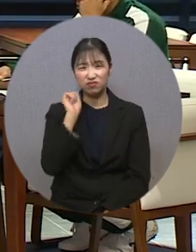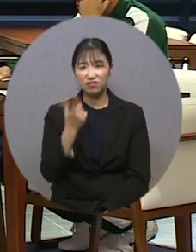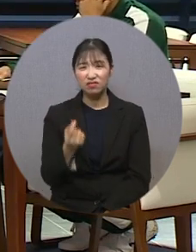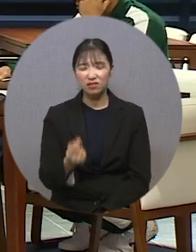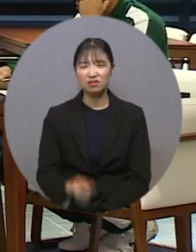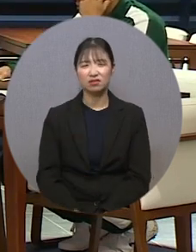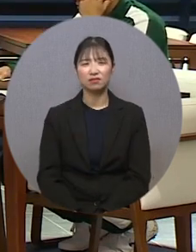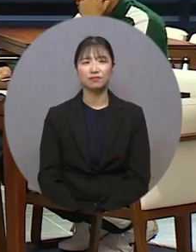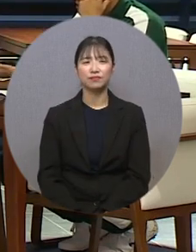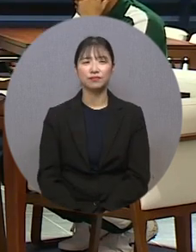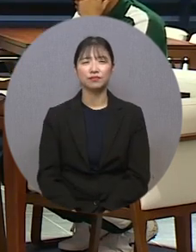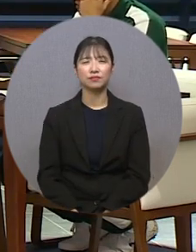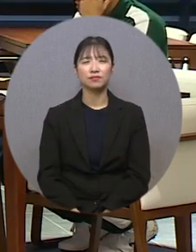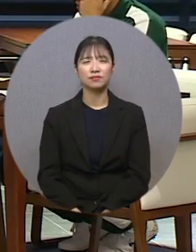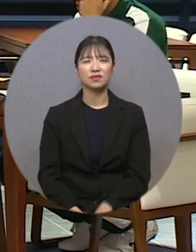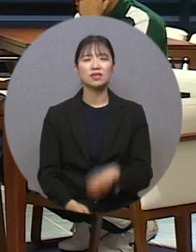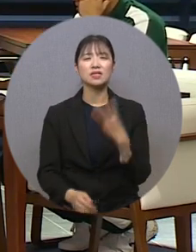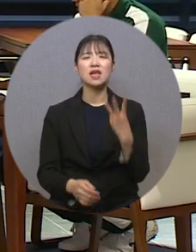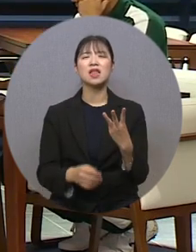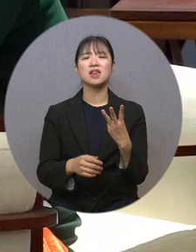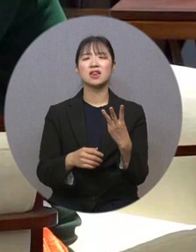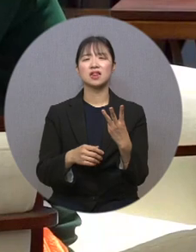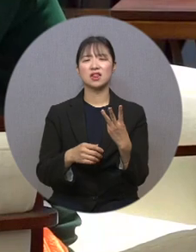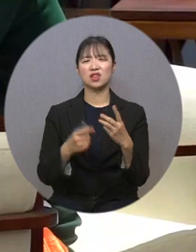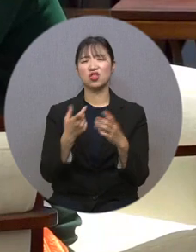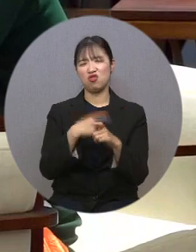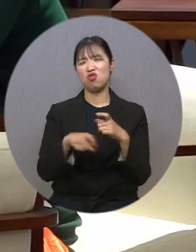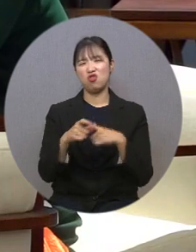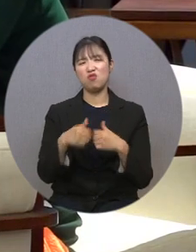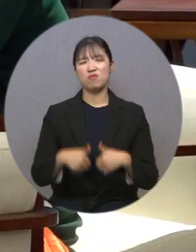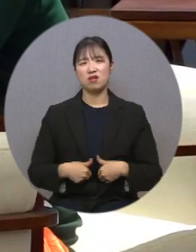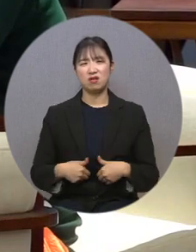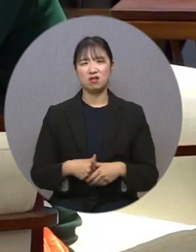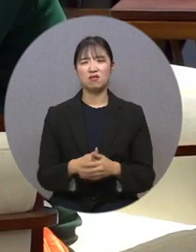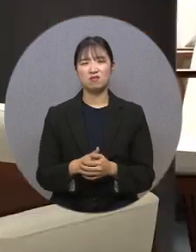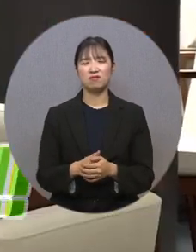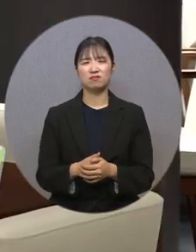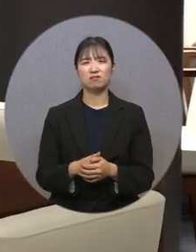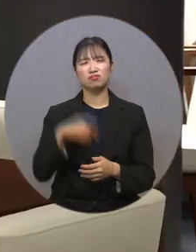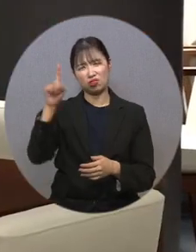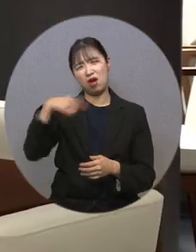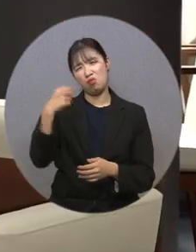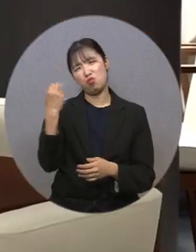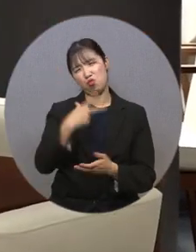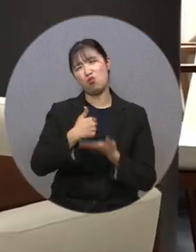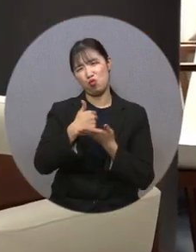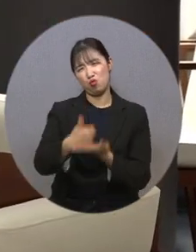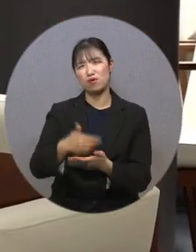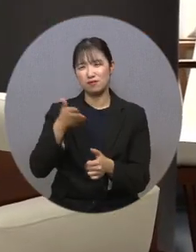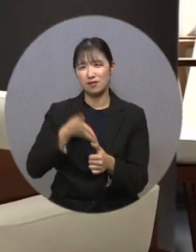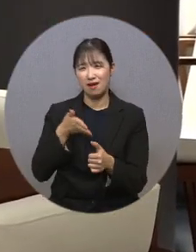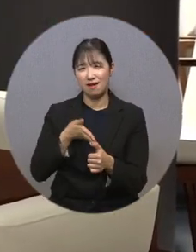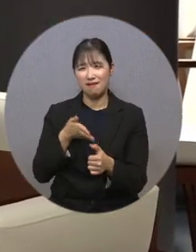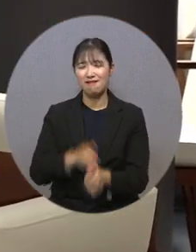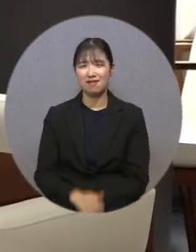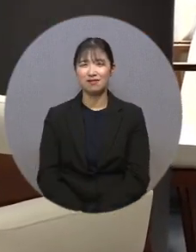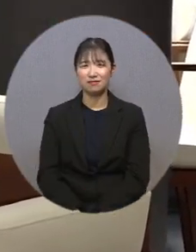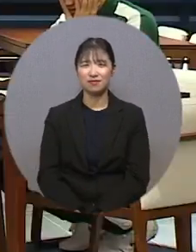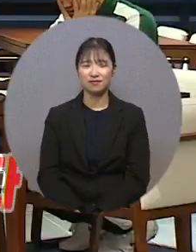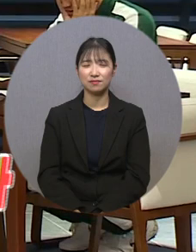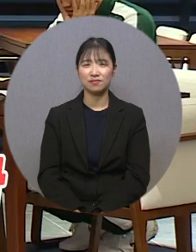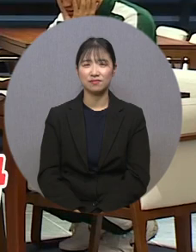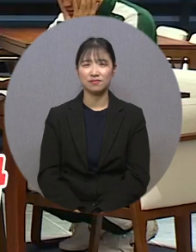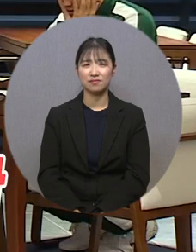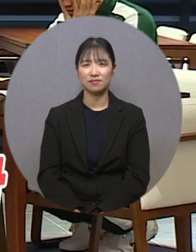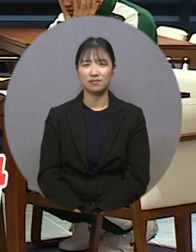아. 아까 세 장이 더 있어야 돼. 초대장 다음에 다시 초대장 다시 간다고 그 뒷골에 붙잡고